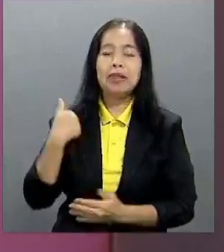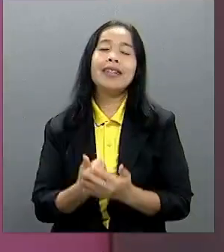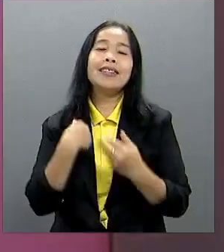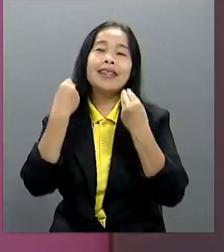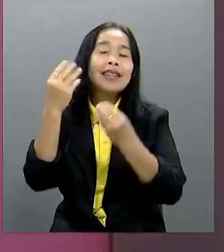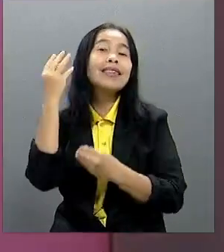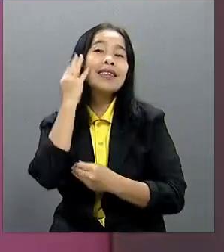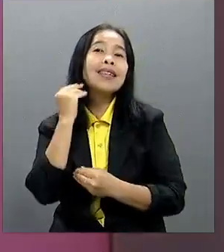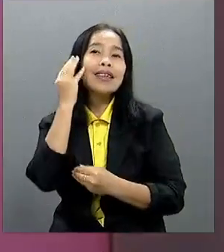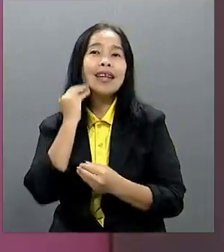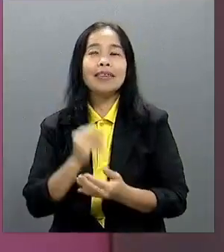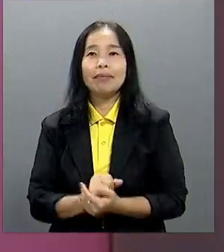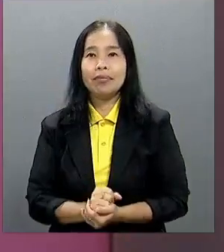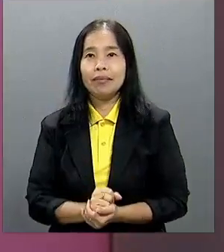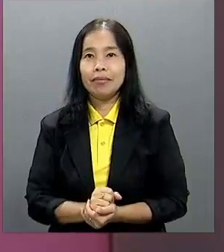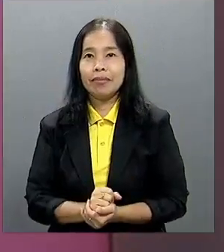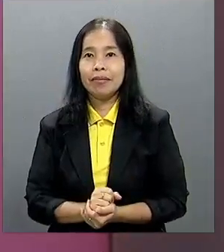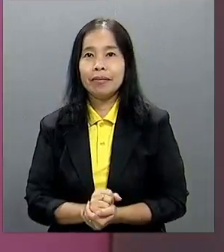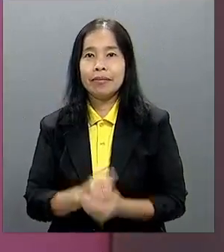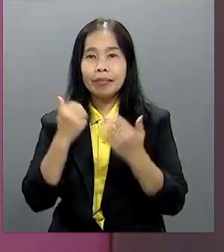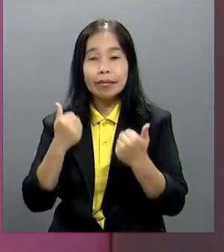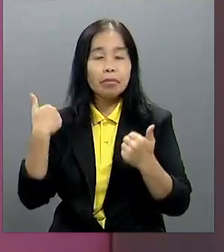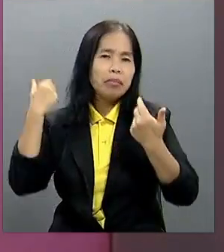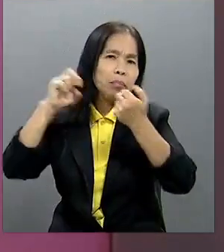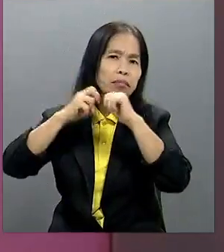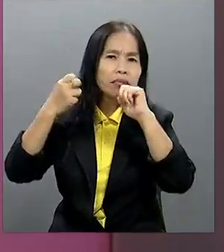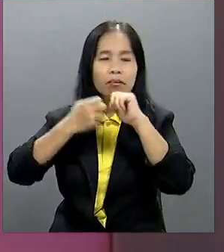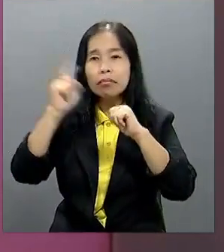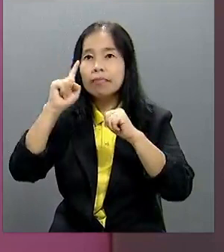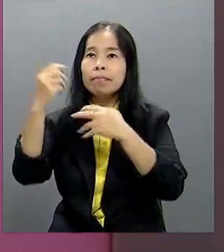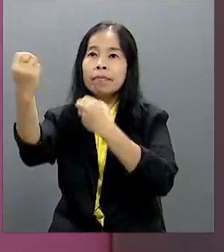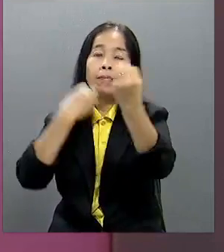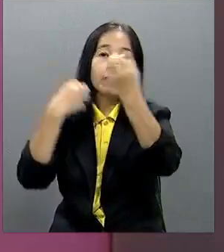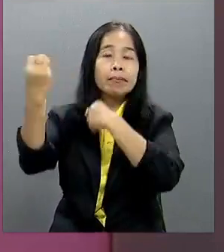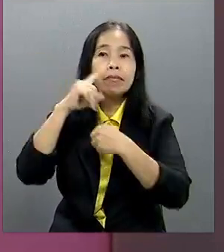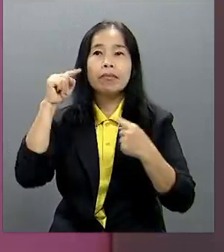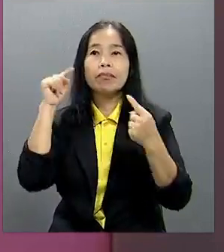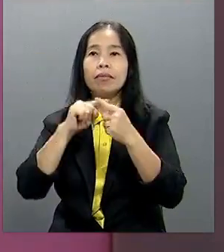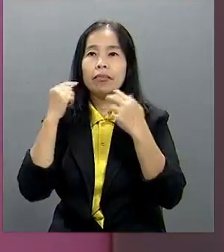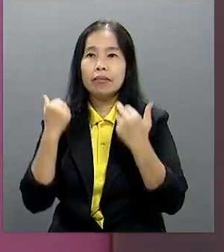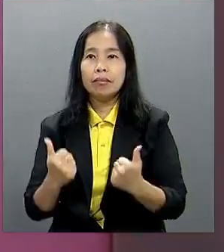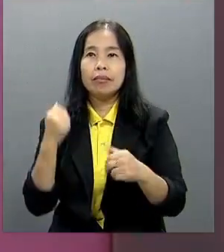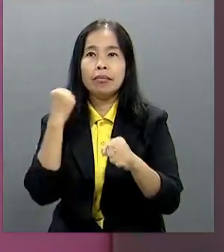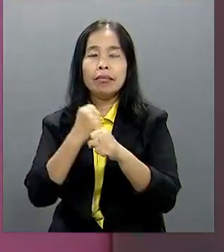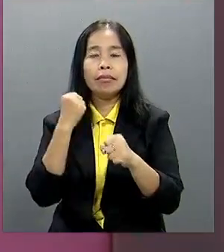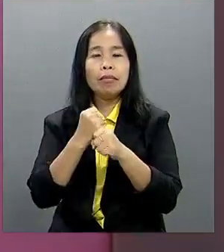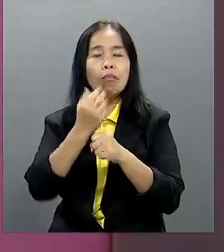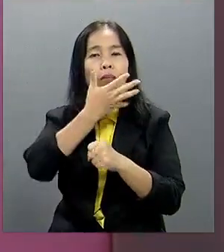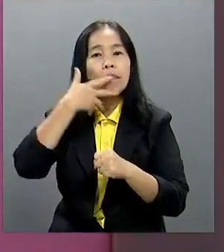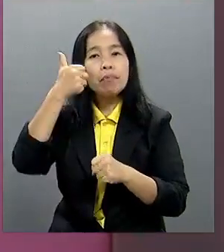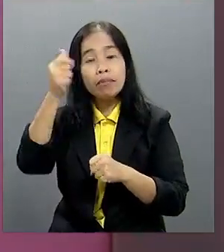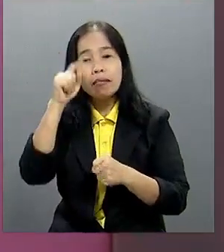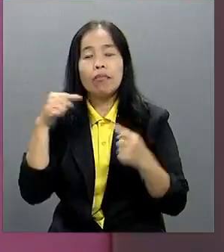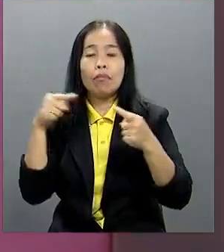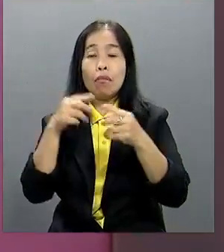คุณผู้ชมครับในช่วงร้องทุกข์ลงป้ายนี้กับพี่ยุ้ยปิยะฉัตรกรุณานนท์นะครับวันนี้เป็นเรื่องราวของการทําความดีนะครับเป็นกลุ่มนักเรียนและจิตอ